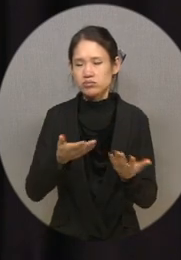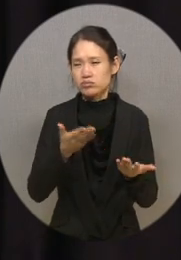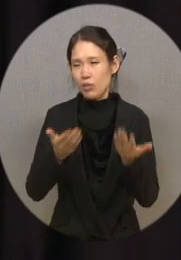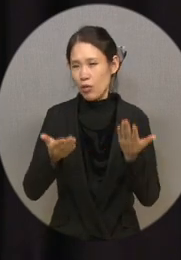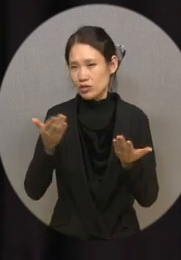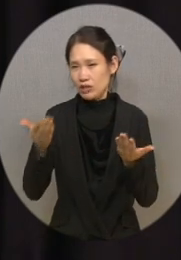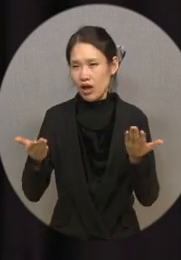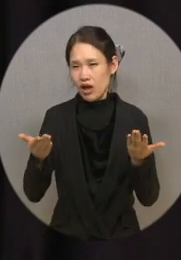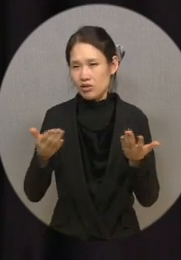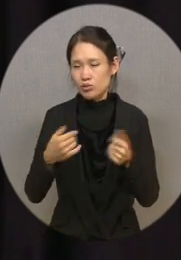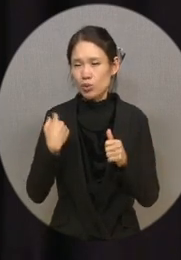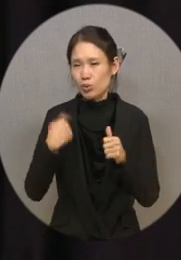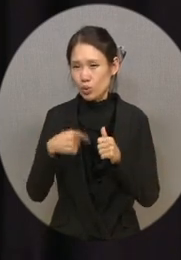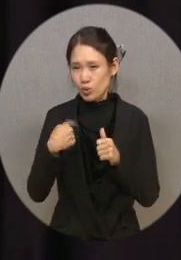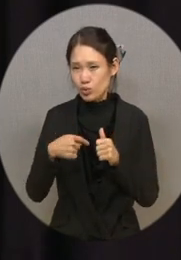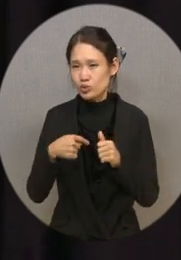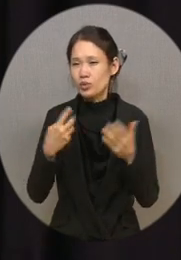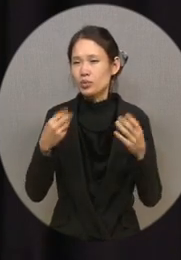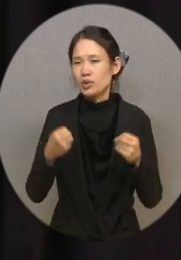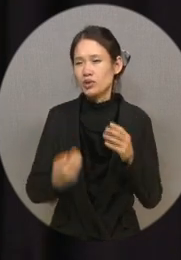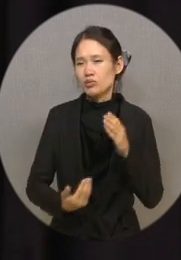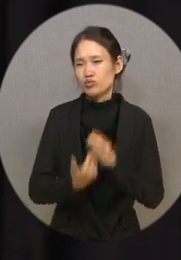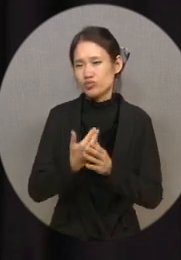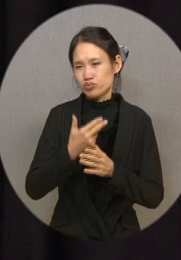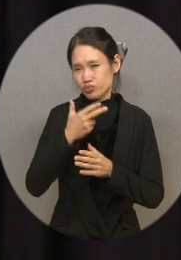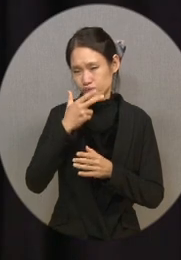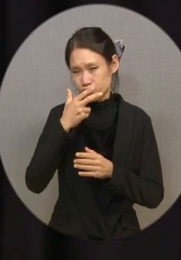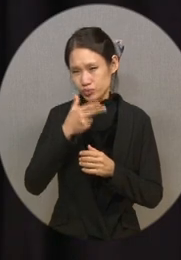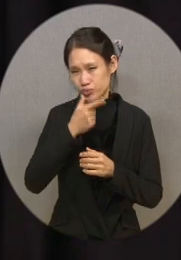교육의 문제도 있다. 이제 이런 얘기를 하면서